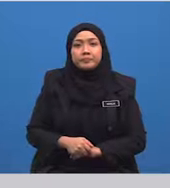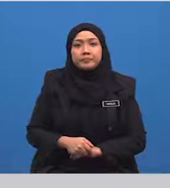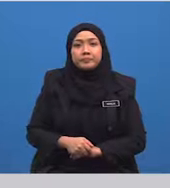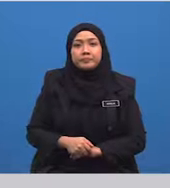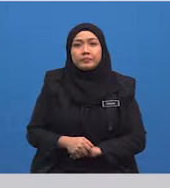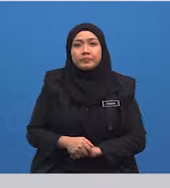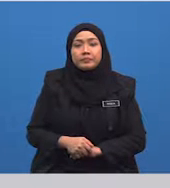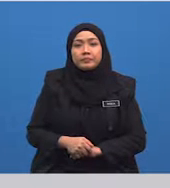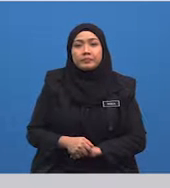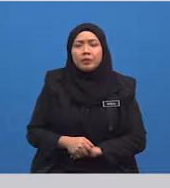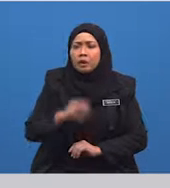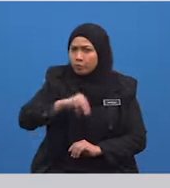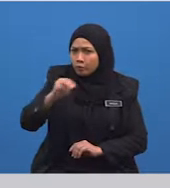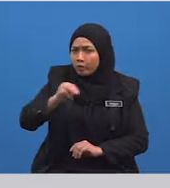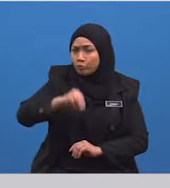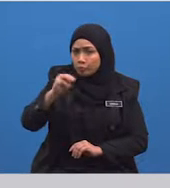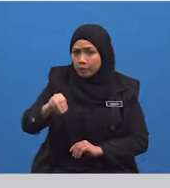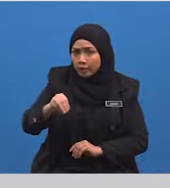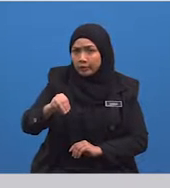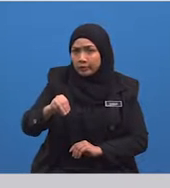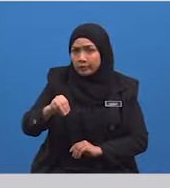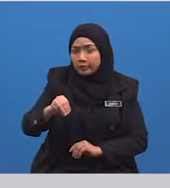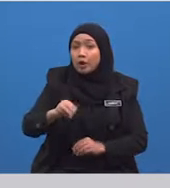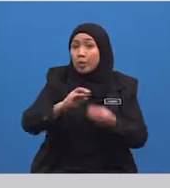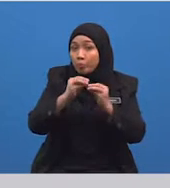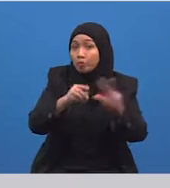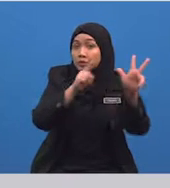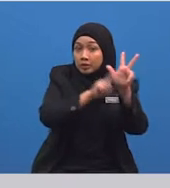serangga. Pernahkah murid-murid